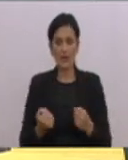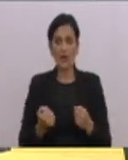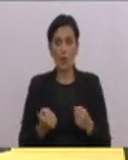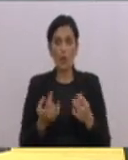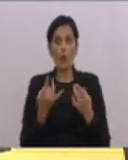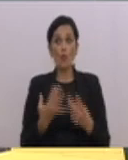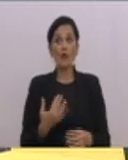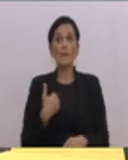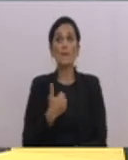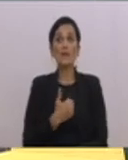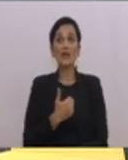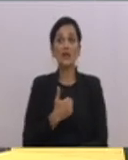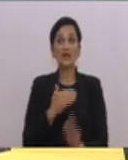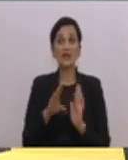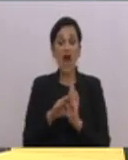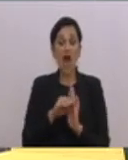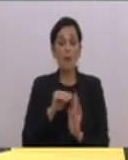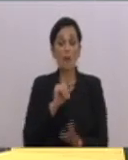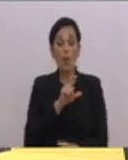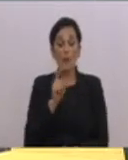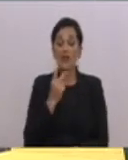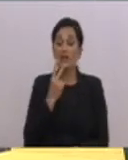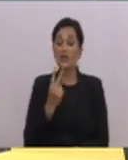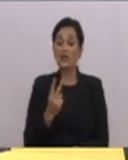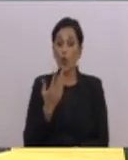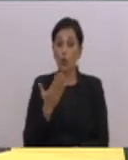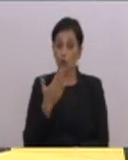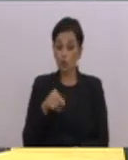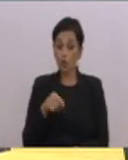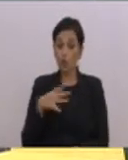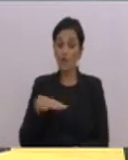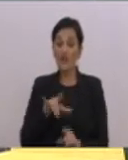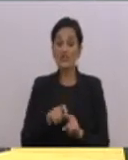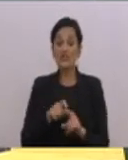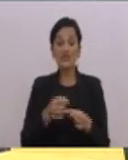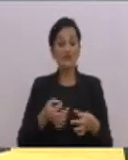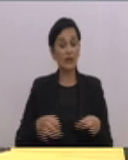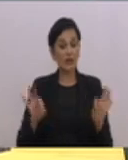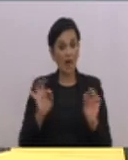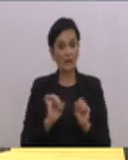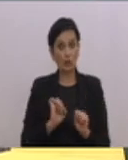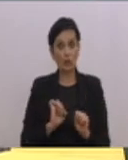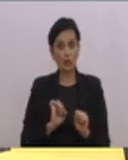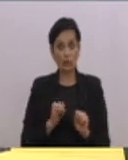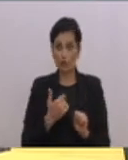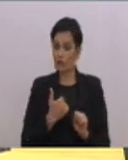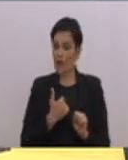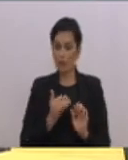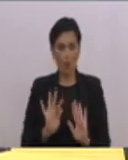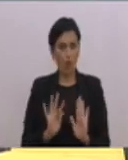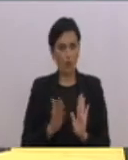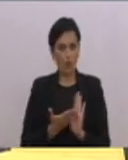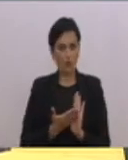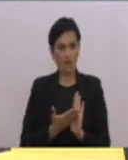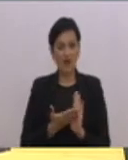უბრალოდ მე მინდა, რომ ამორჩილმა დაინახოს, რომ თუ ამ ქვეყანაში ვინმე თასიტყვის თავისუფლებას ვისაც, ამ შემთხვევაში ხვალ ჩვენ ვართ.